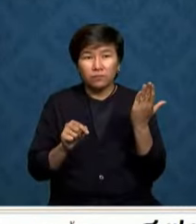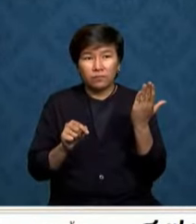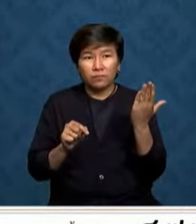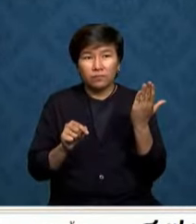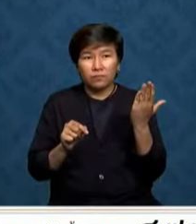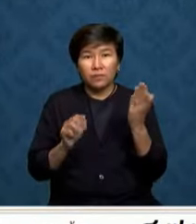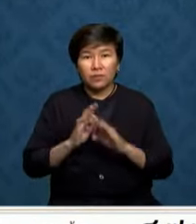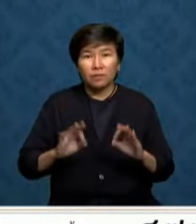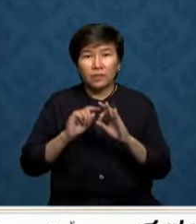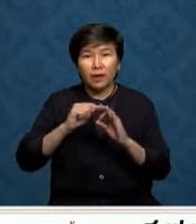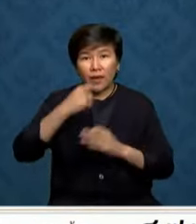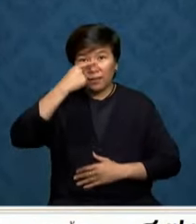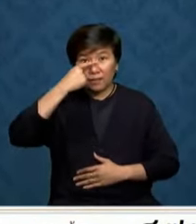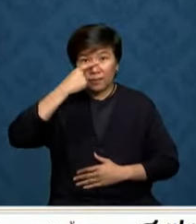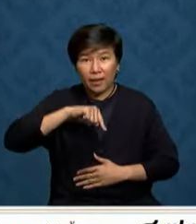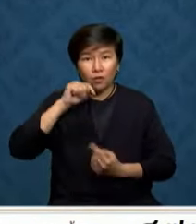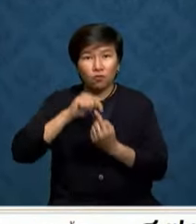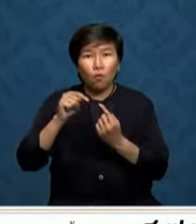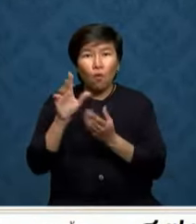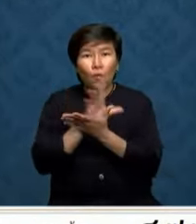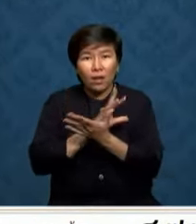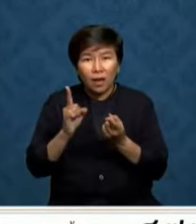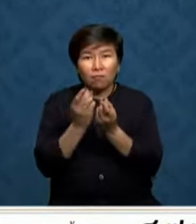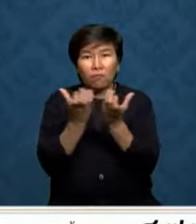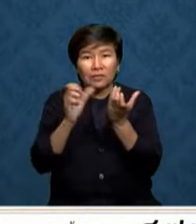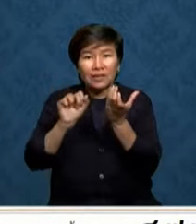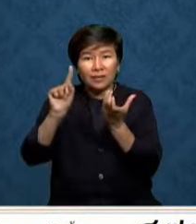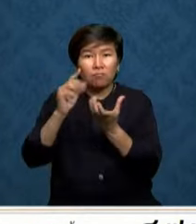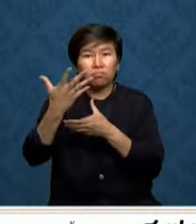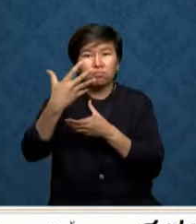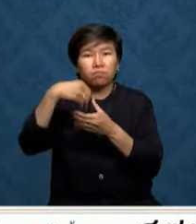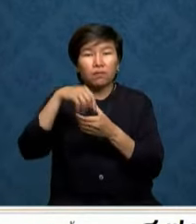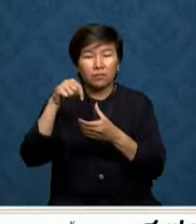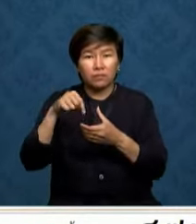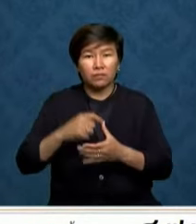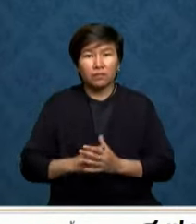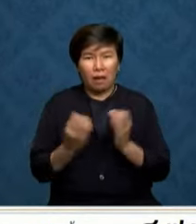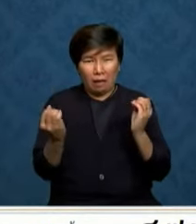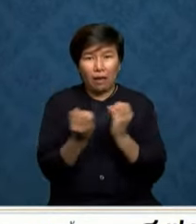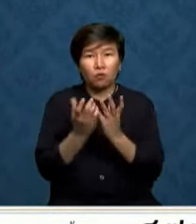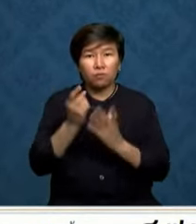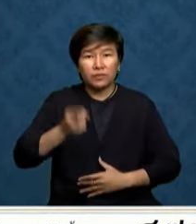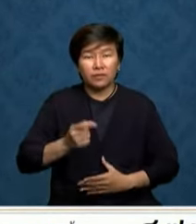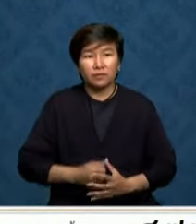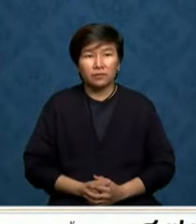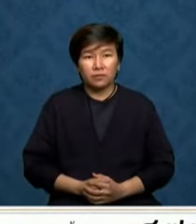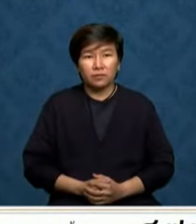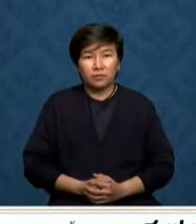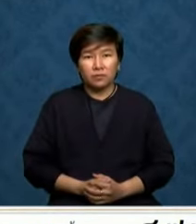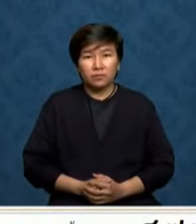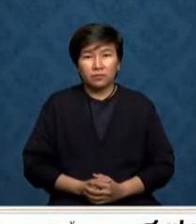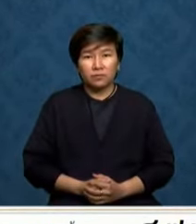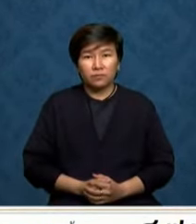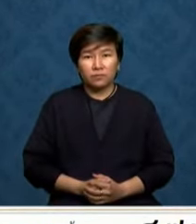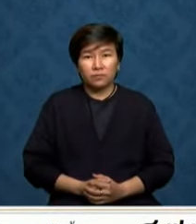ยึดหลักที่สอดคล้องกับประเพณีวัฒนธรรมของไทยซึ่งจะเป็นที่ที่ดีงามของเรา